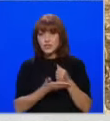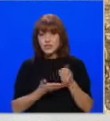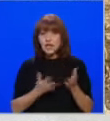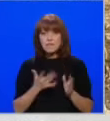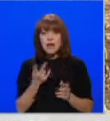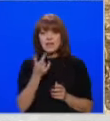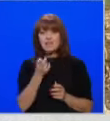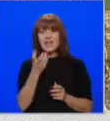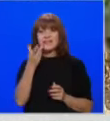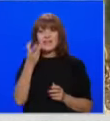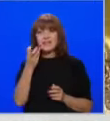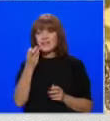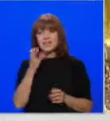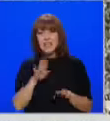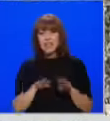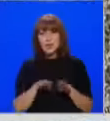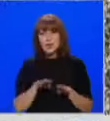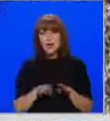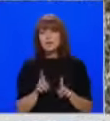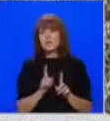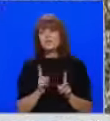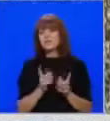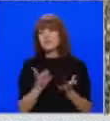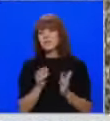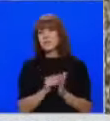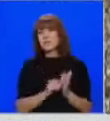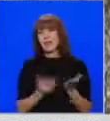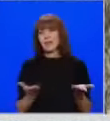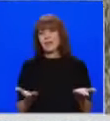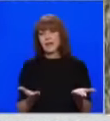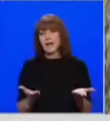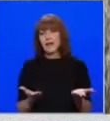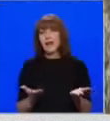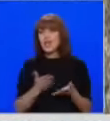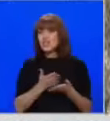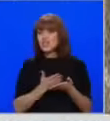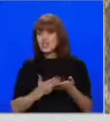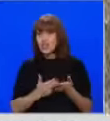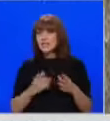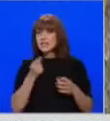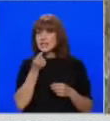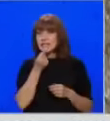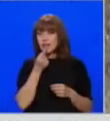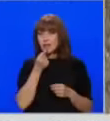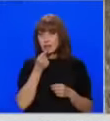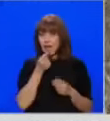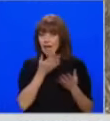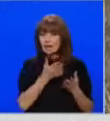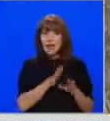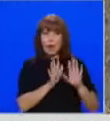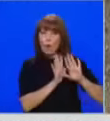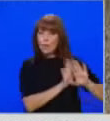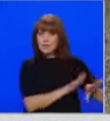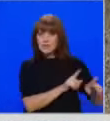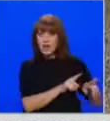кг от декар, то не си струва да го женеш. И докато част от слънчогледа е по нивите, в складовете и предприятията, които преработват продукцията,